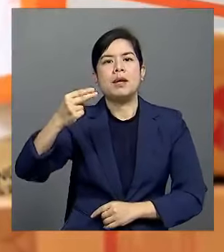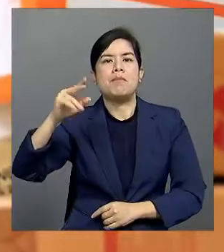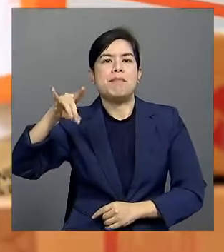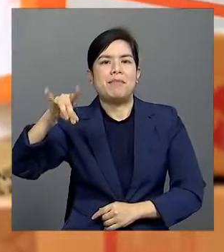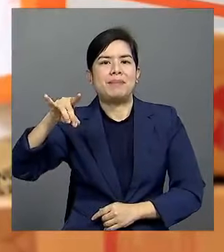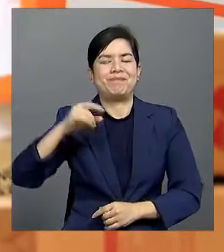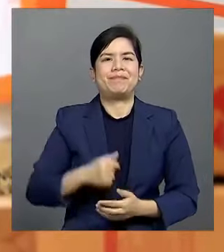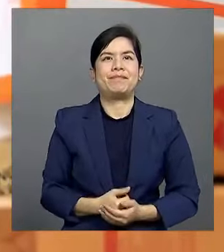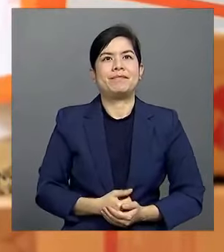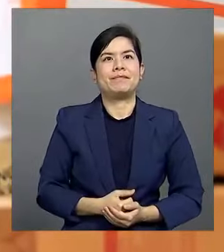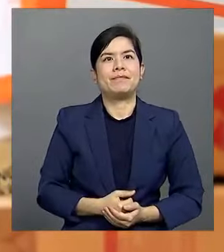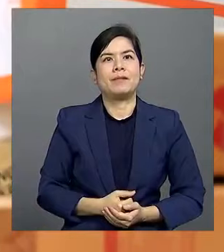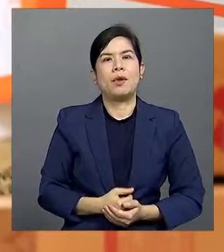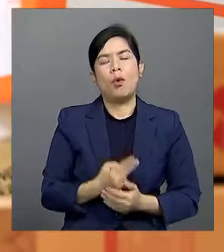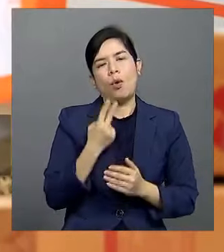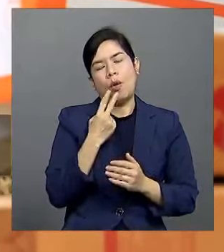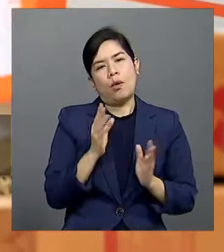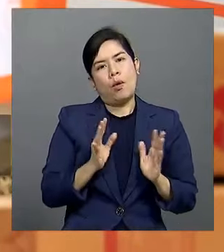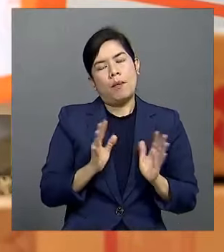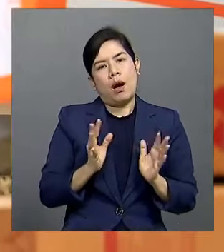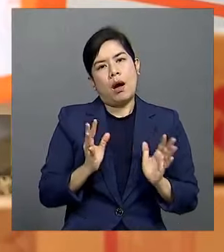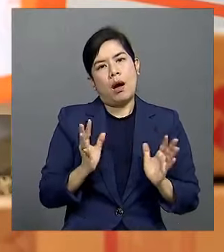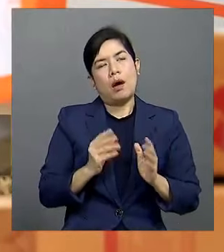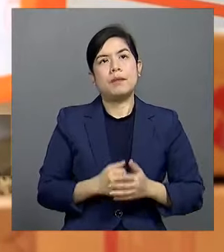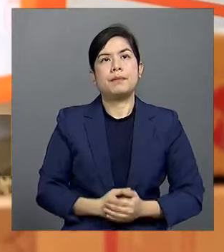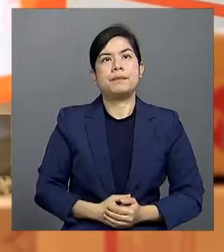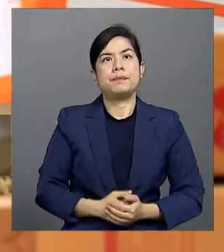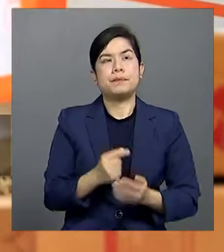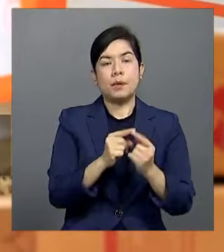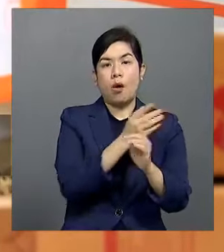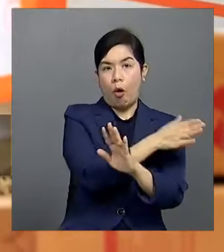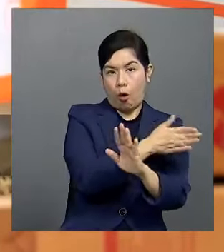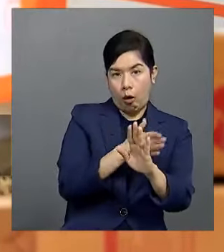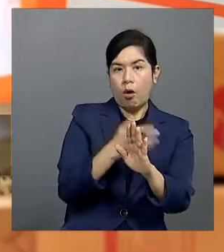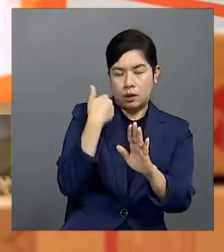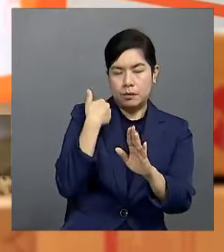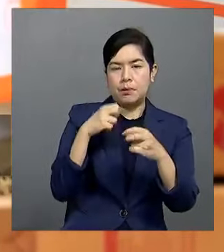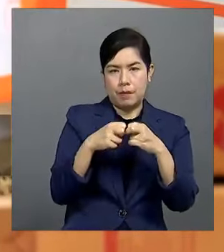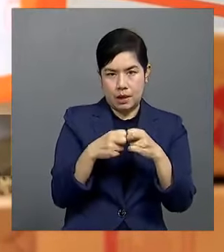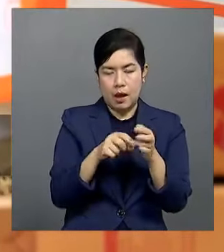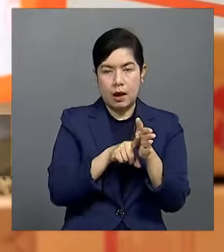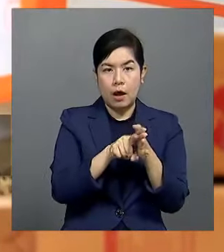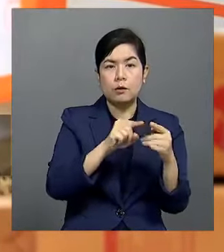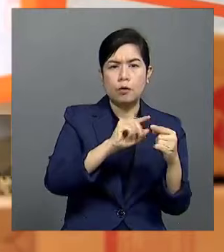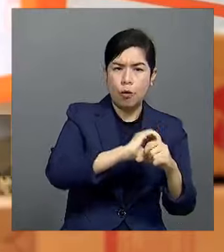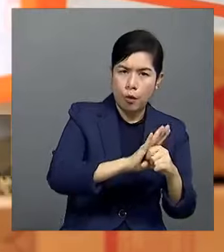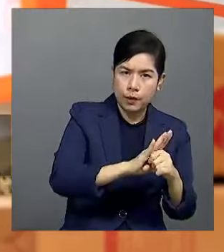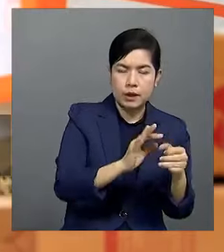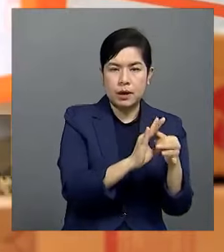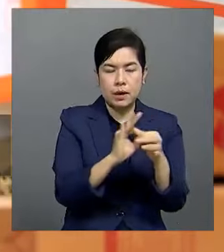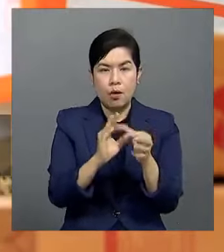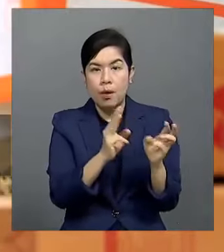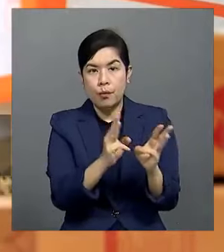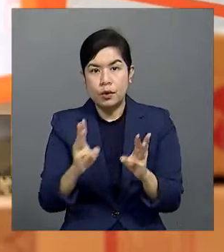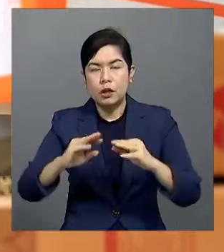เยอะแยะไปหมดคุณผู้ชมคะก่อนหน้าที่จะมีสถานการณ์โควิด-19 นะคะมาตรการต่างๆในการลดขยะโดยเฉพาะพวกพลาส